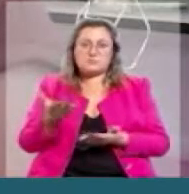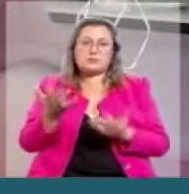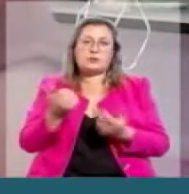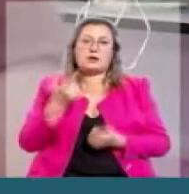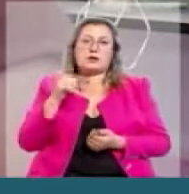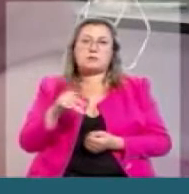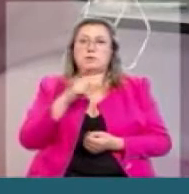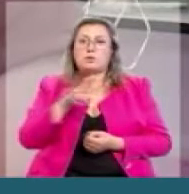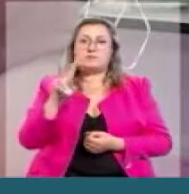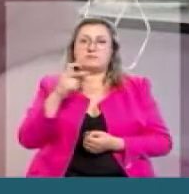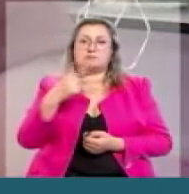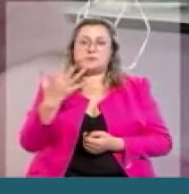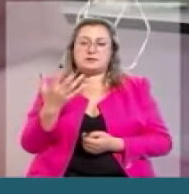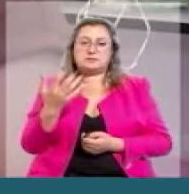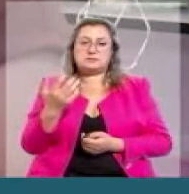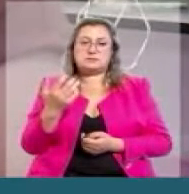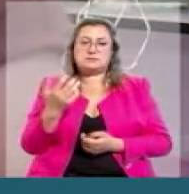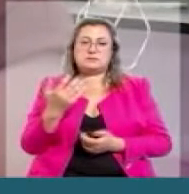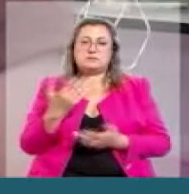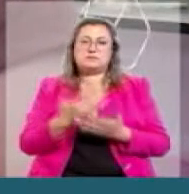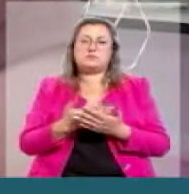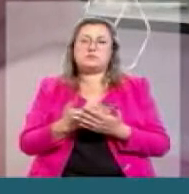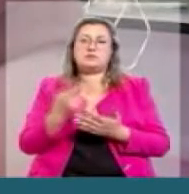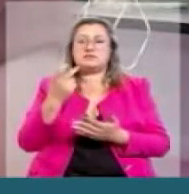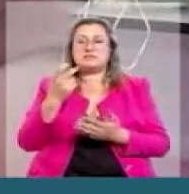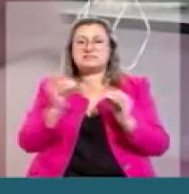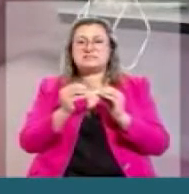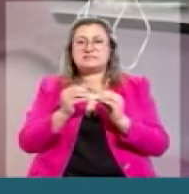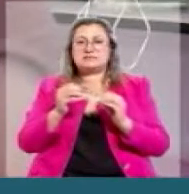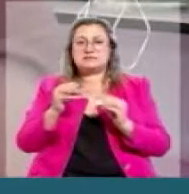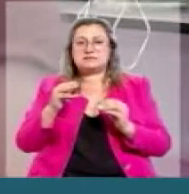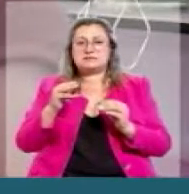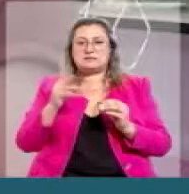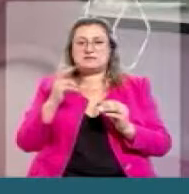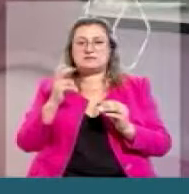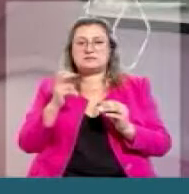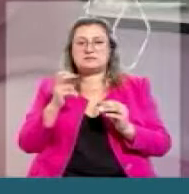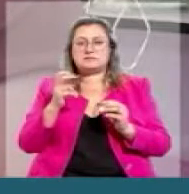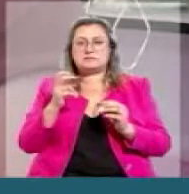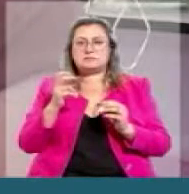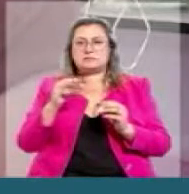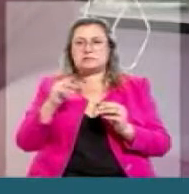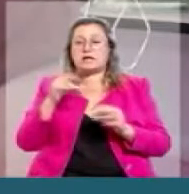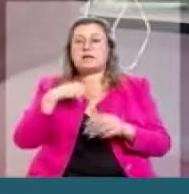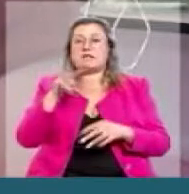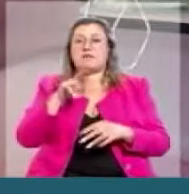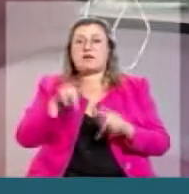размере 1 225 000, там вроде 200 тенге. Вот с января месяца открыла